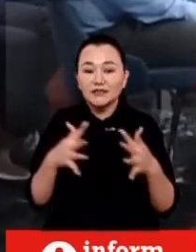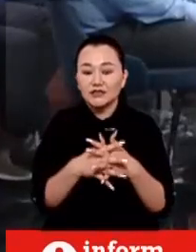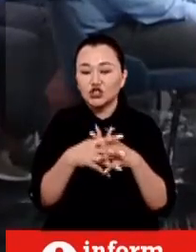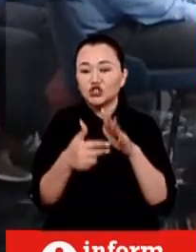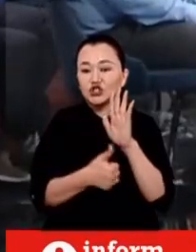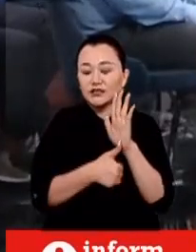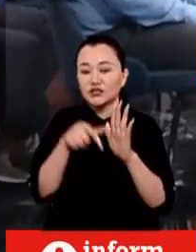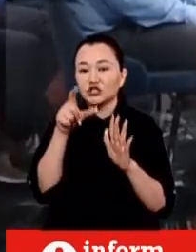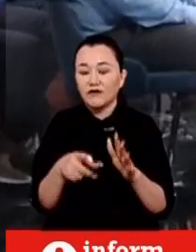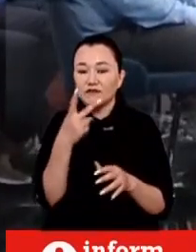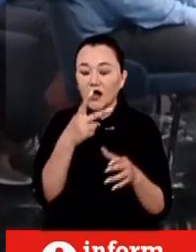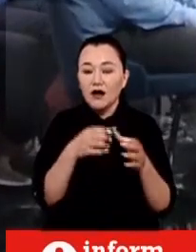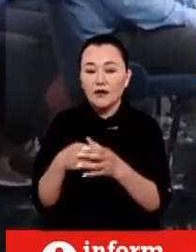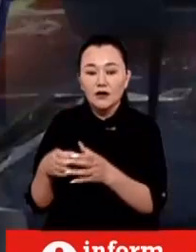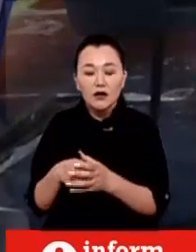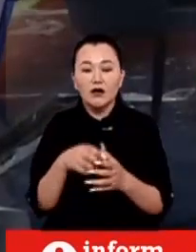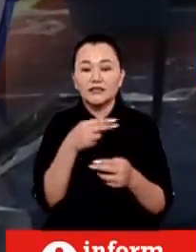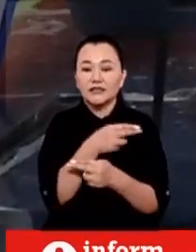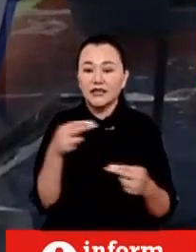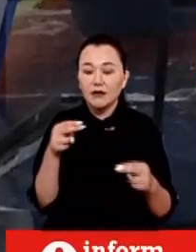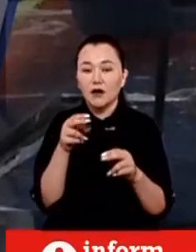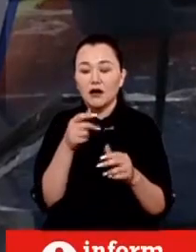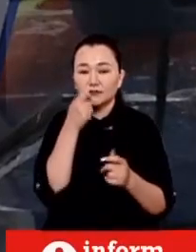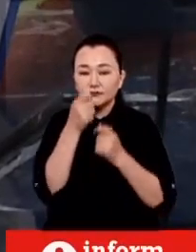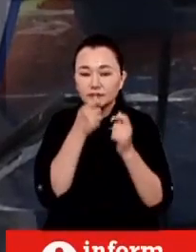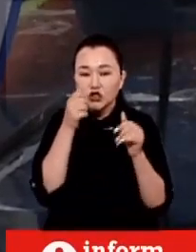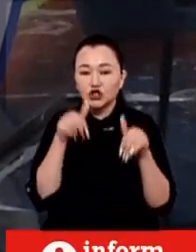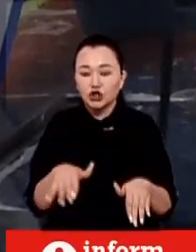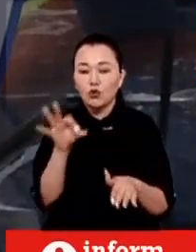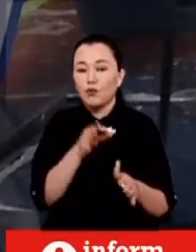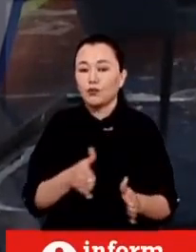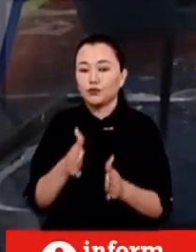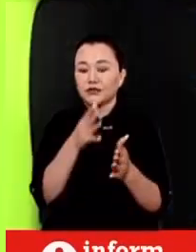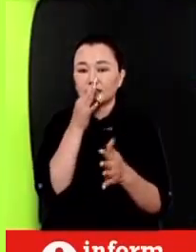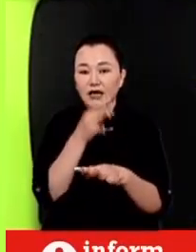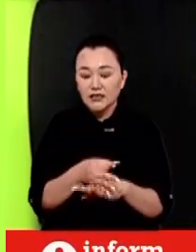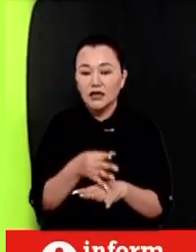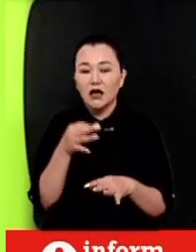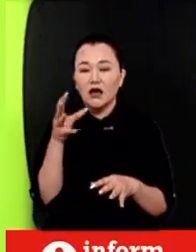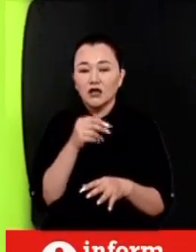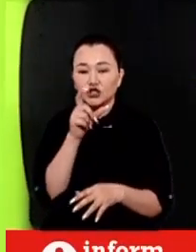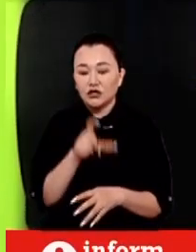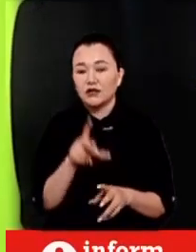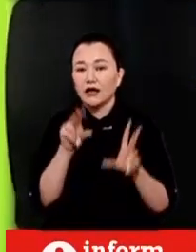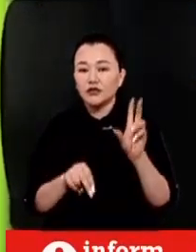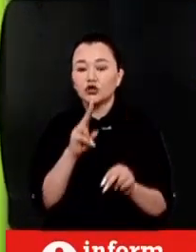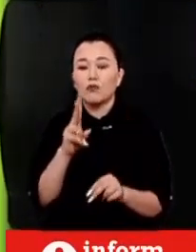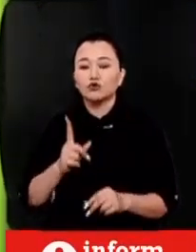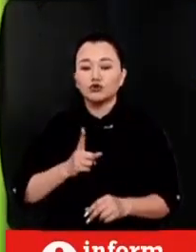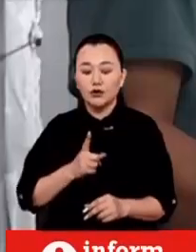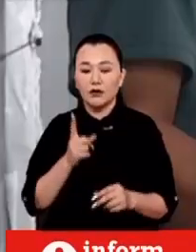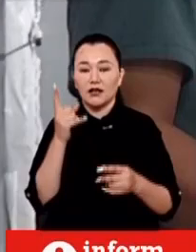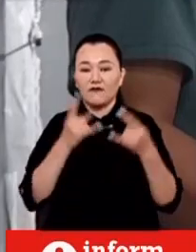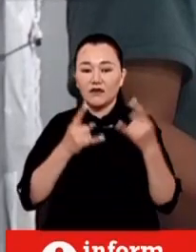маман екіге бөлініп, кейіпкердің көтерген тақырыбын тиянақты шешудің жолдарын айтады. Жалғыз жүріп, жандыра алмаған үмітті кімнен күтетінін эфир